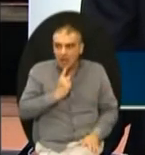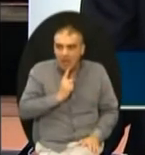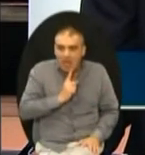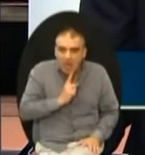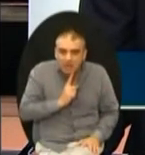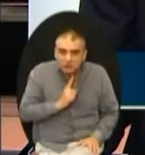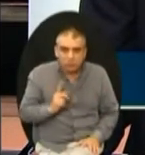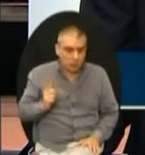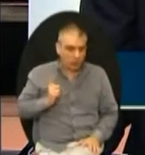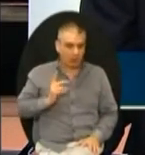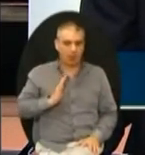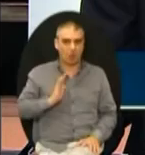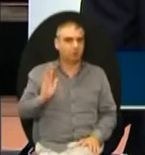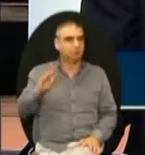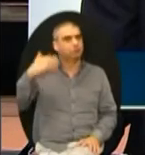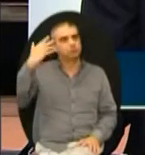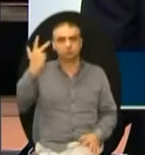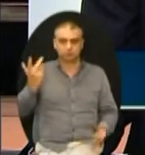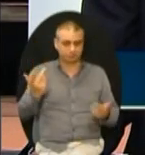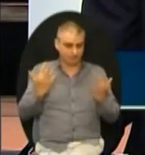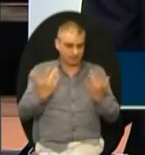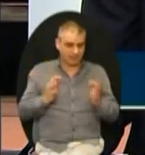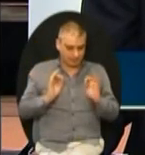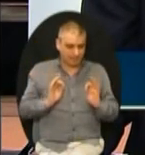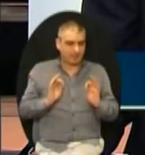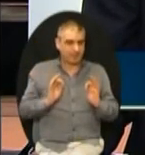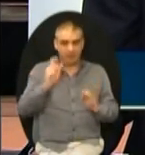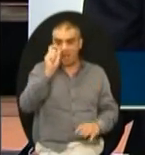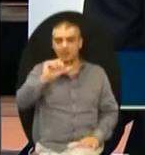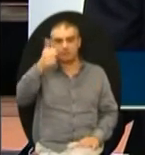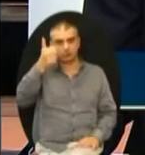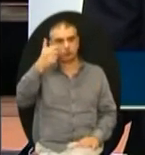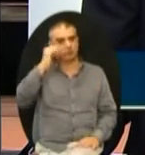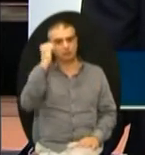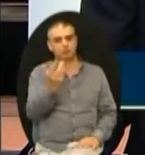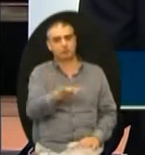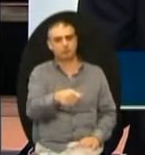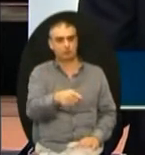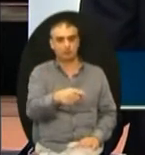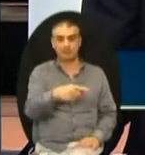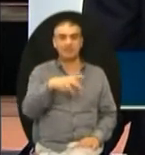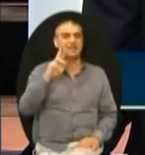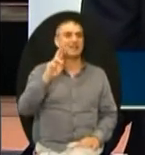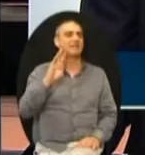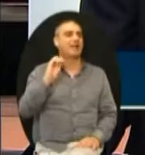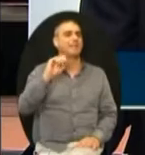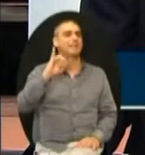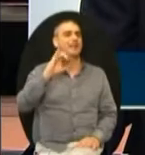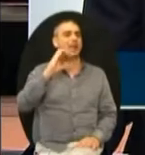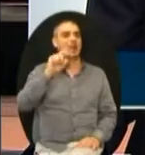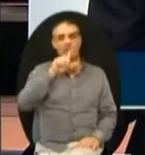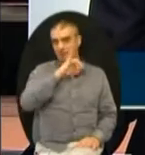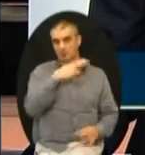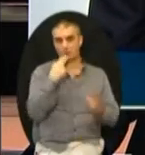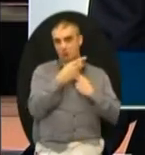לנו להמתין לרגע שבו באמת האדם הראשון ירצח. רבקה מיכאלי,